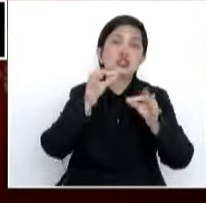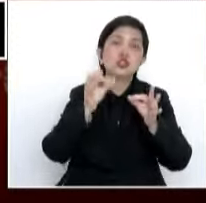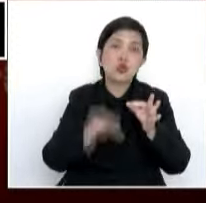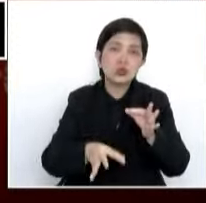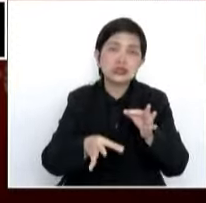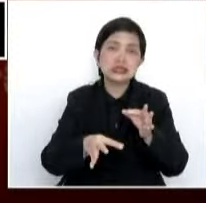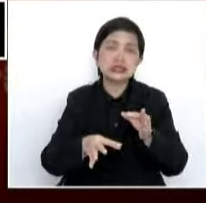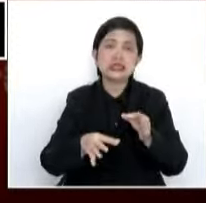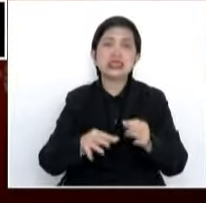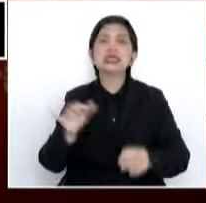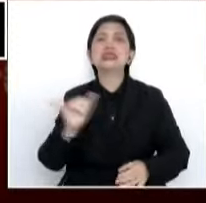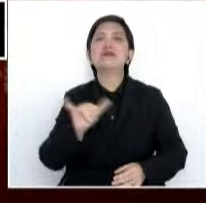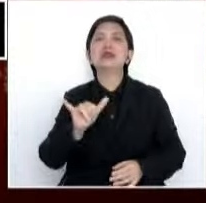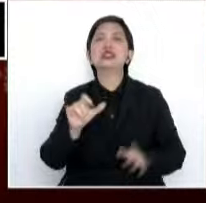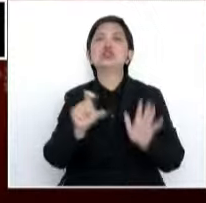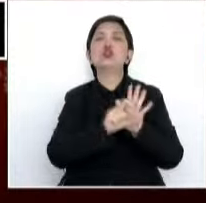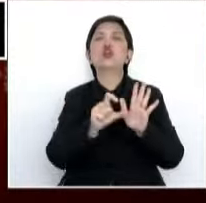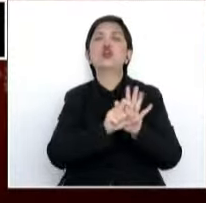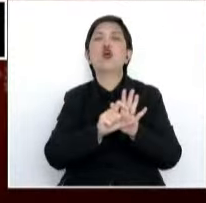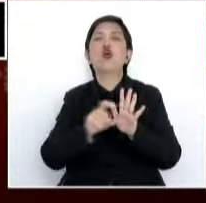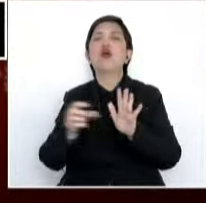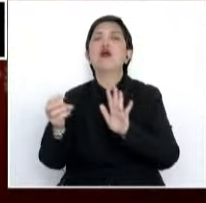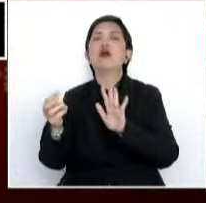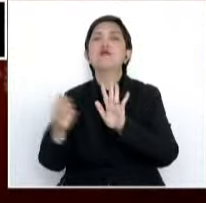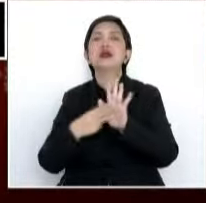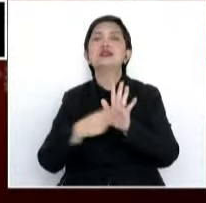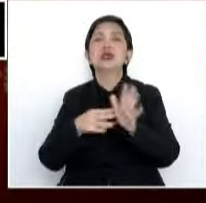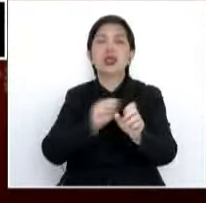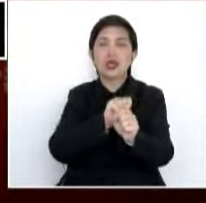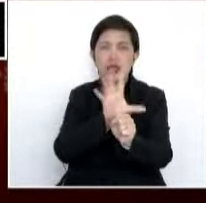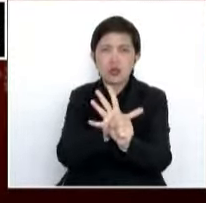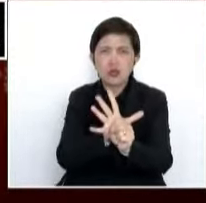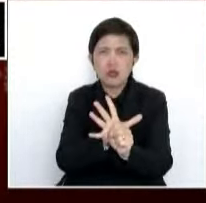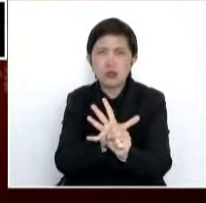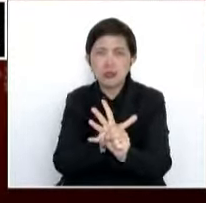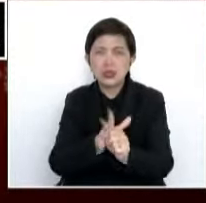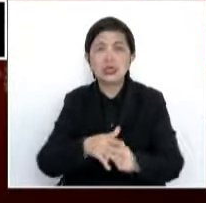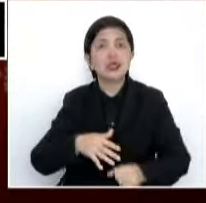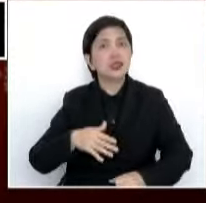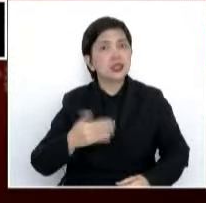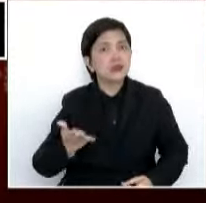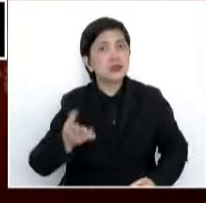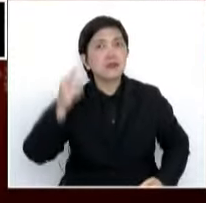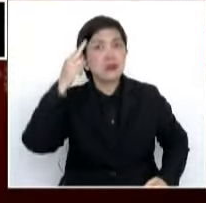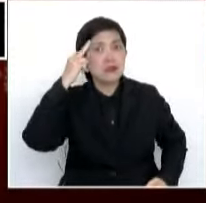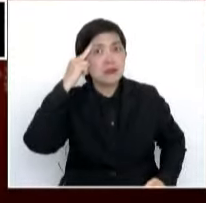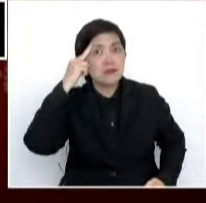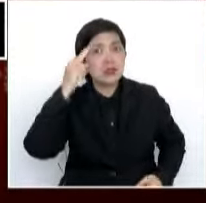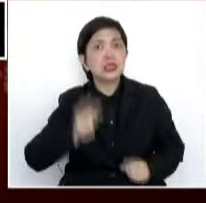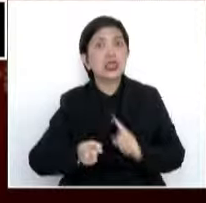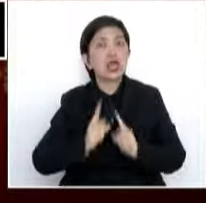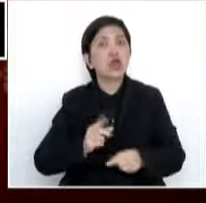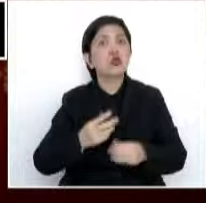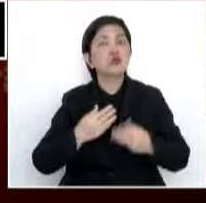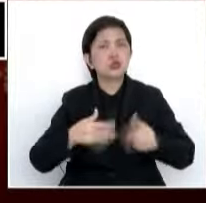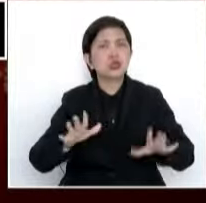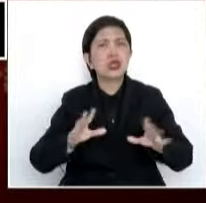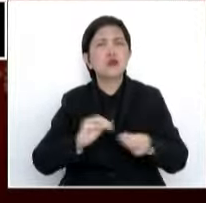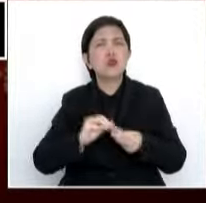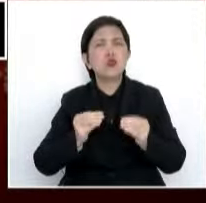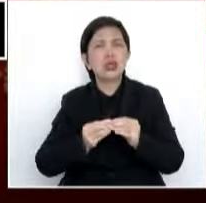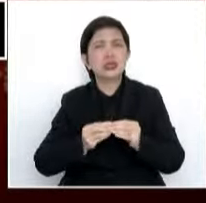seepik yang namanya pandemi tapi ujung-ujungnya pemimpin kalau sudah mengambil keputusan di level